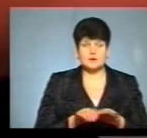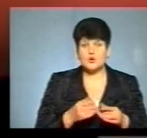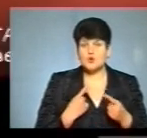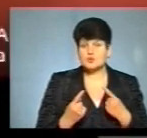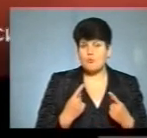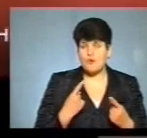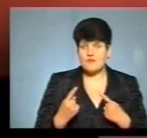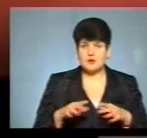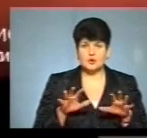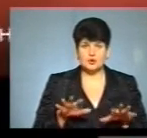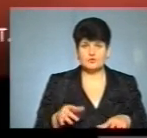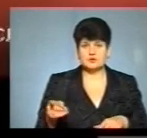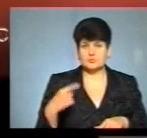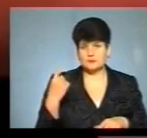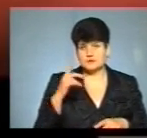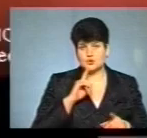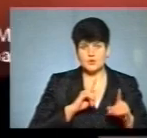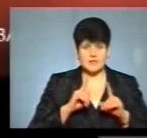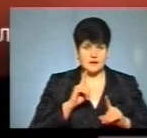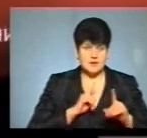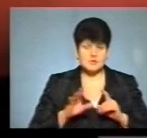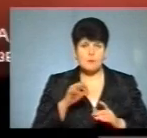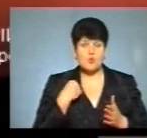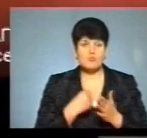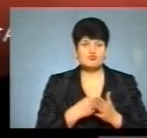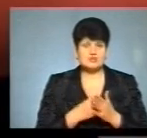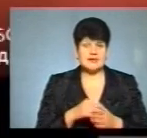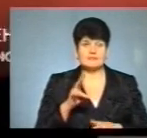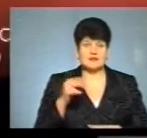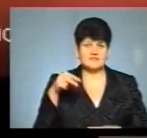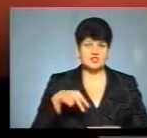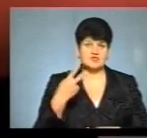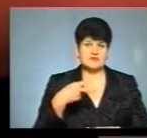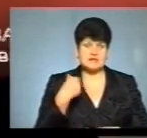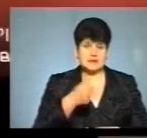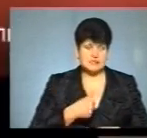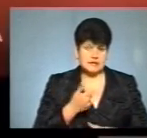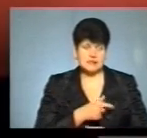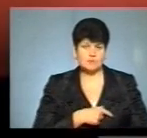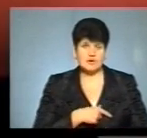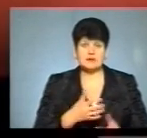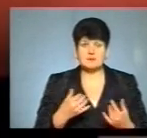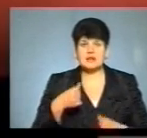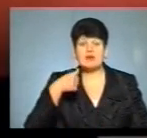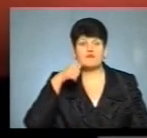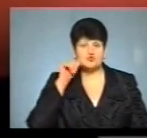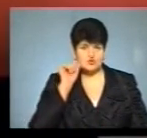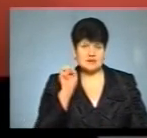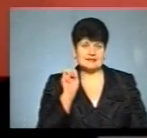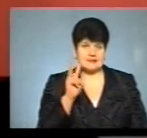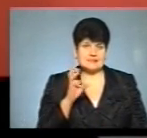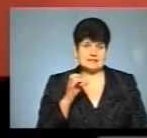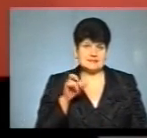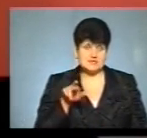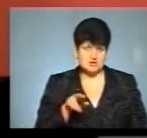з головою Тернопільської обласної ради про бюджет на 2020 рік, який депутати прийняли вчора, 13